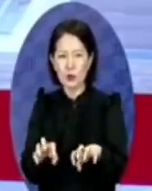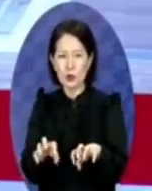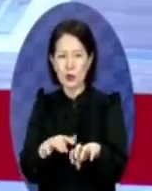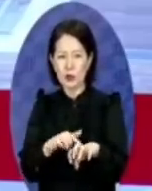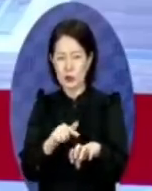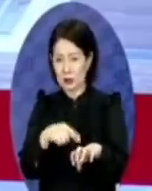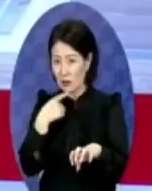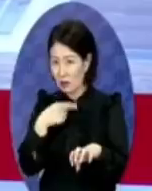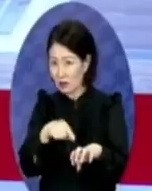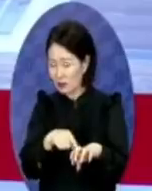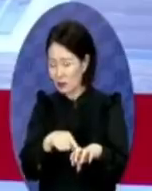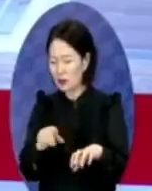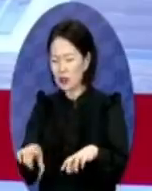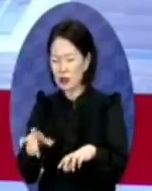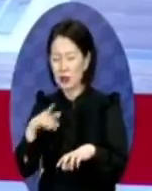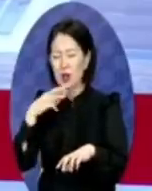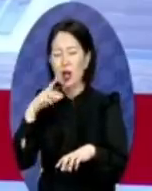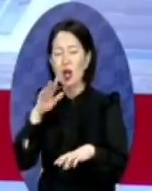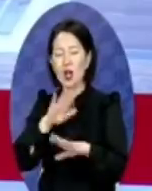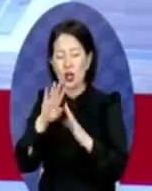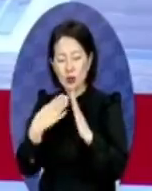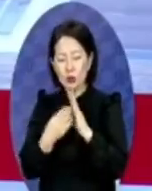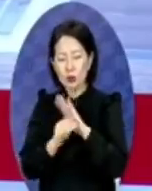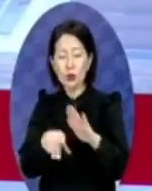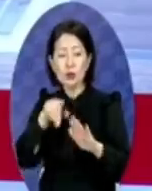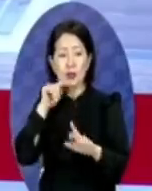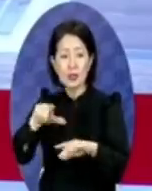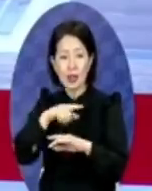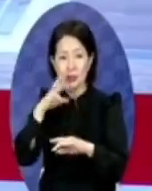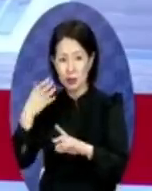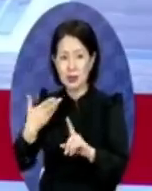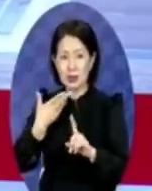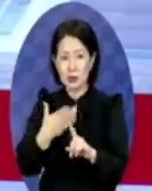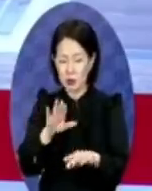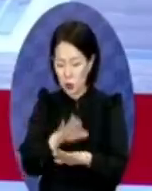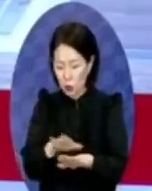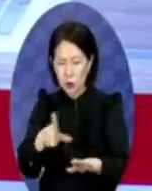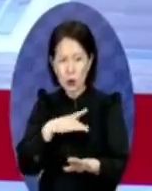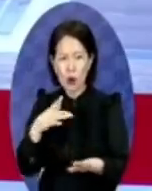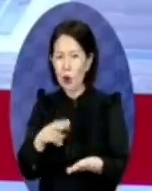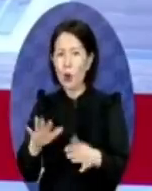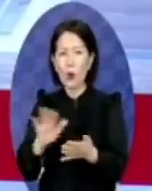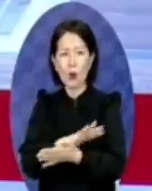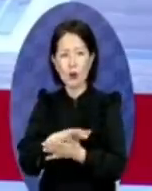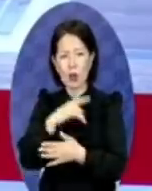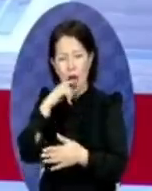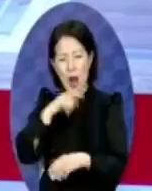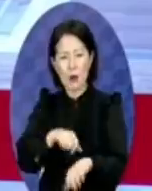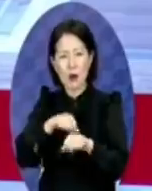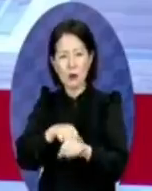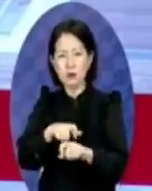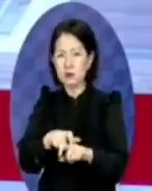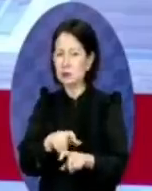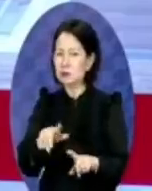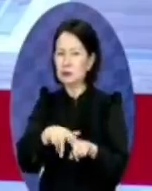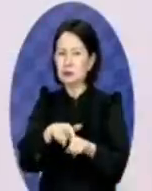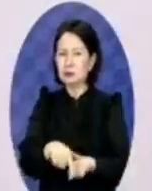залуучдын хөгжлийн газраас мэдээлэл хийлээ. Тухайн хүүхэд хурд мор унаагүй харин гар чийтэн барьж аваад гараа хариулсан байна.